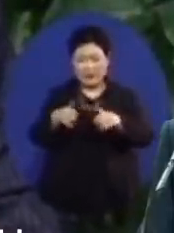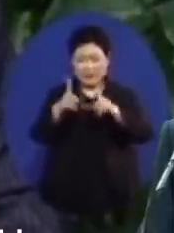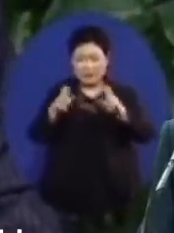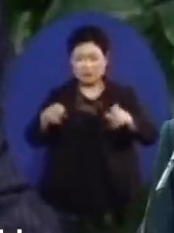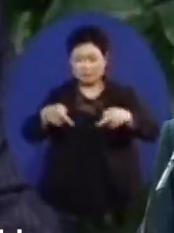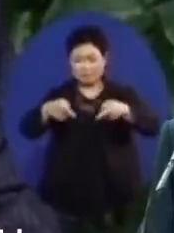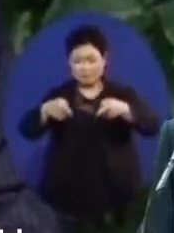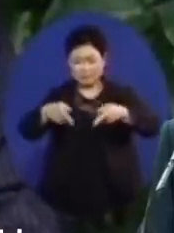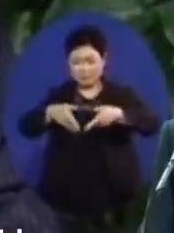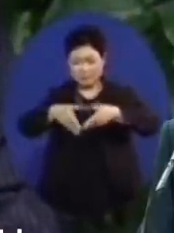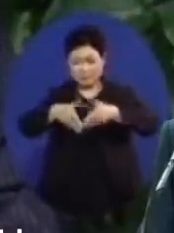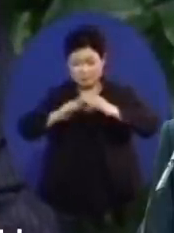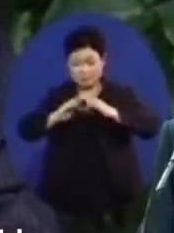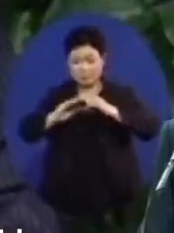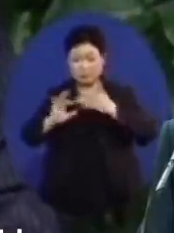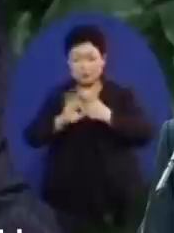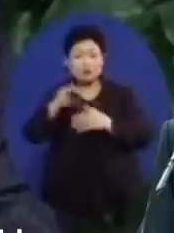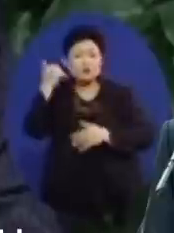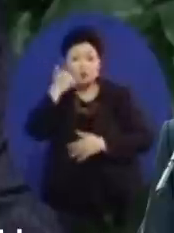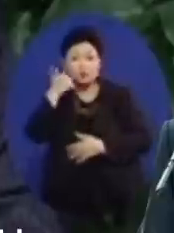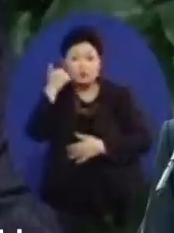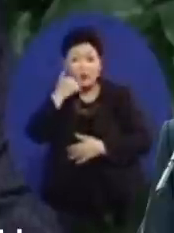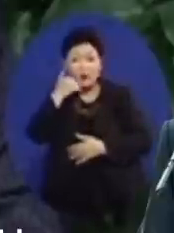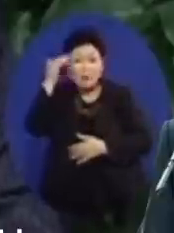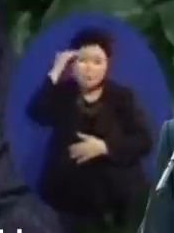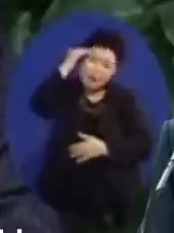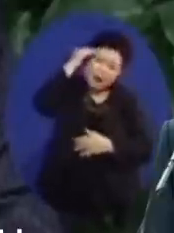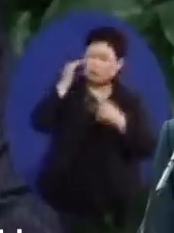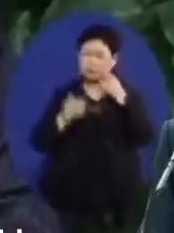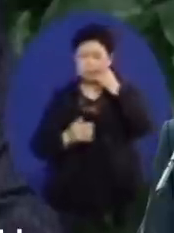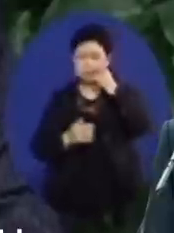지어주시면 누가 회방하겠습니까?